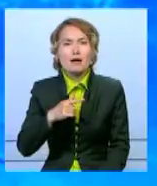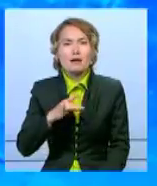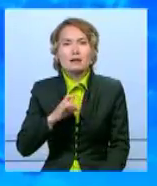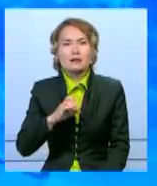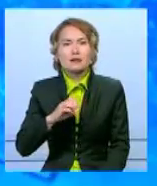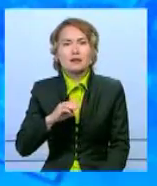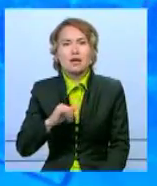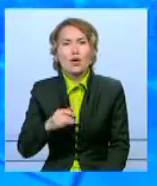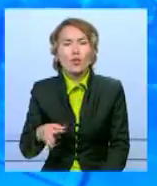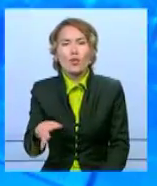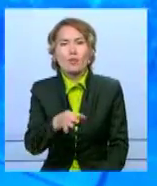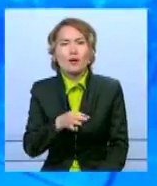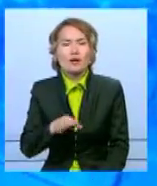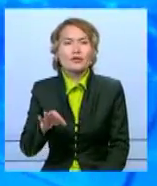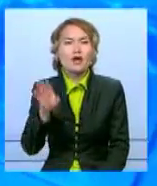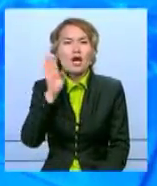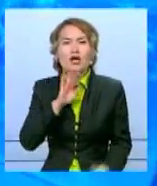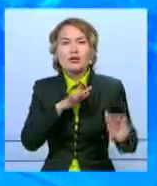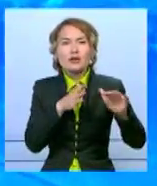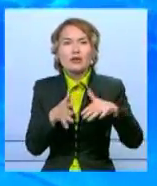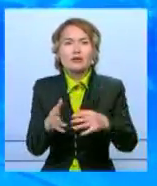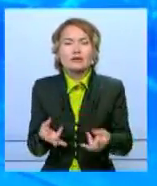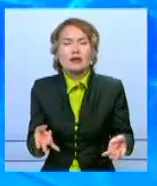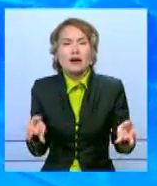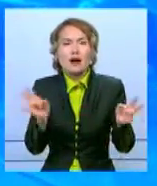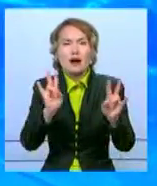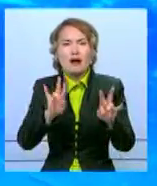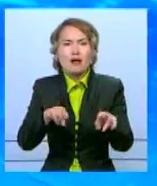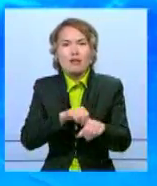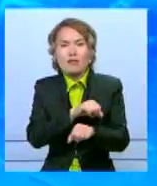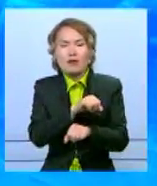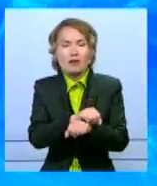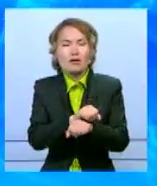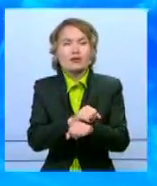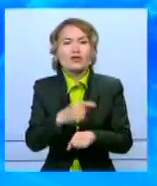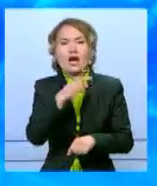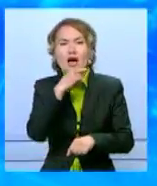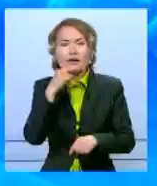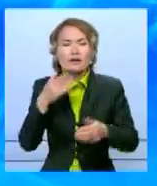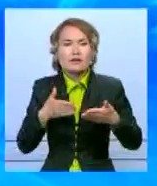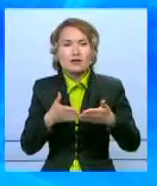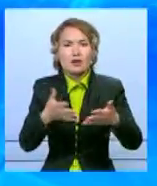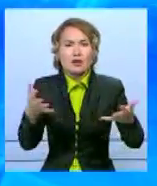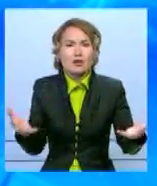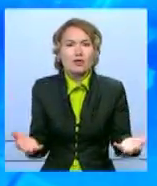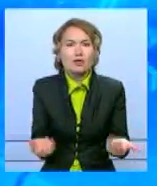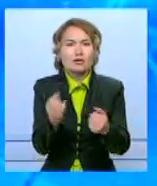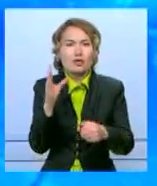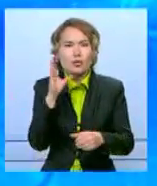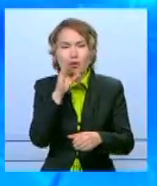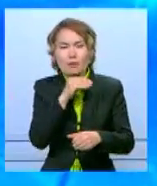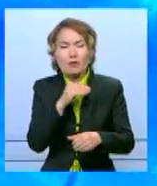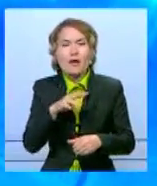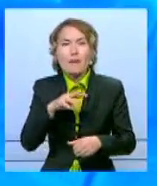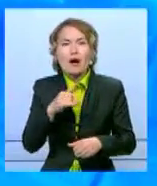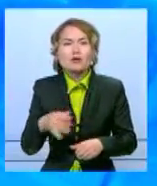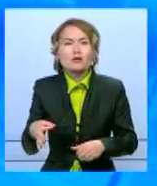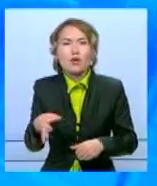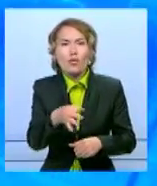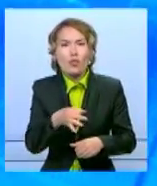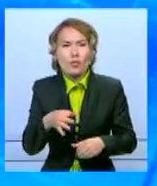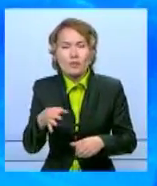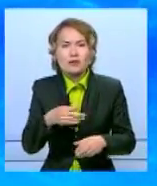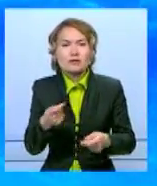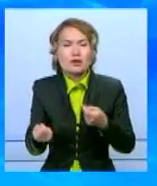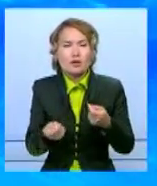Маңғыстау облысында теңізге қайырлап қалған Ресей танкері залалсыздандырылады. Өңір басшысы Ерал Тоғжанов жауапты мамандарды қабылдап,